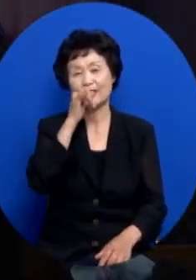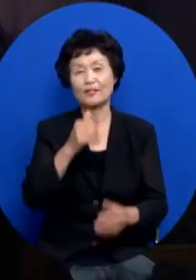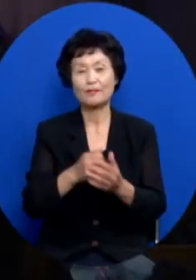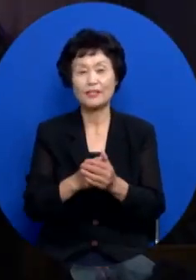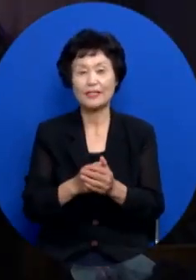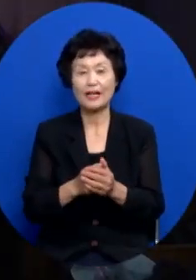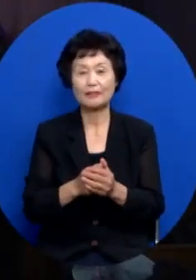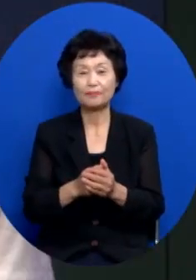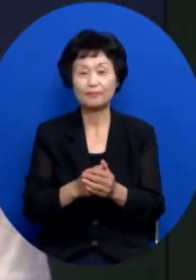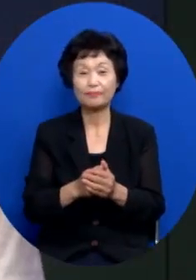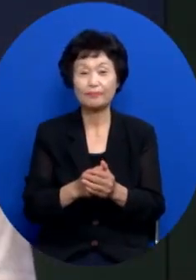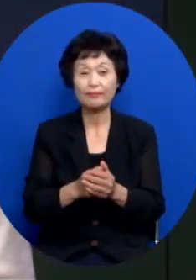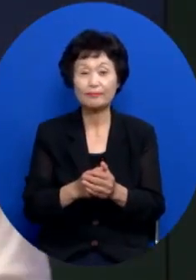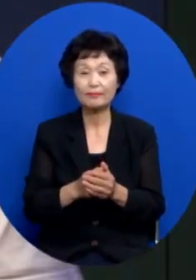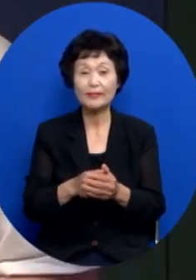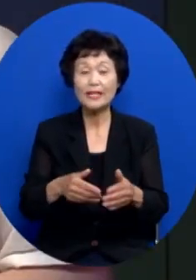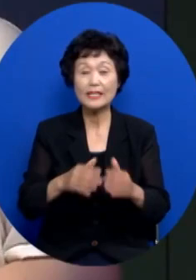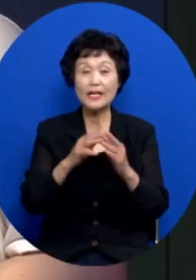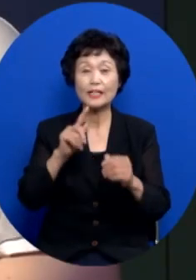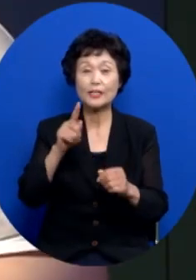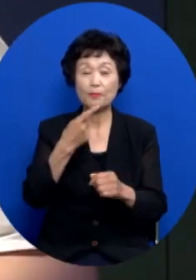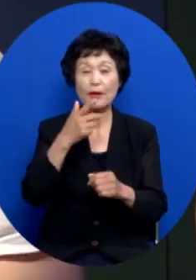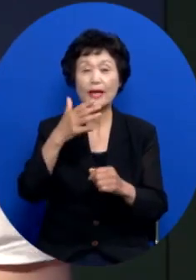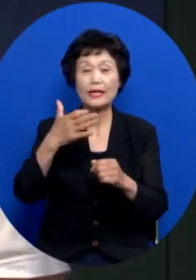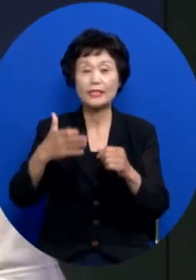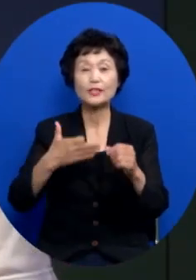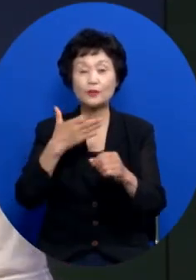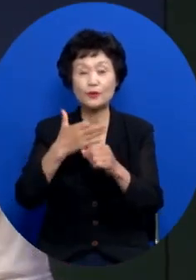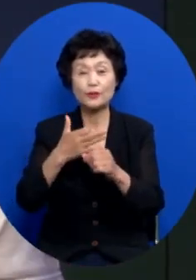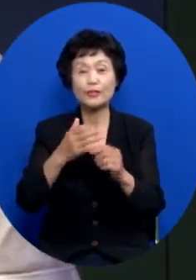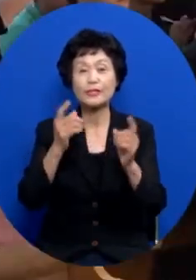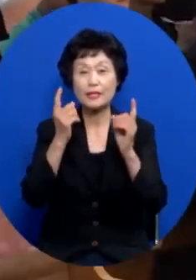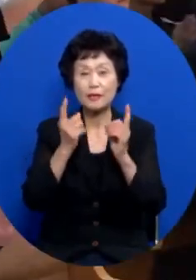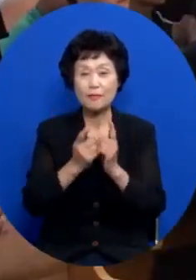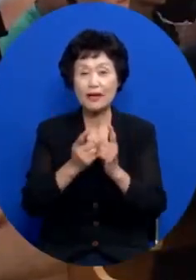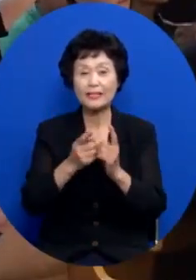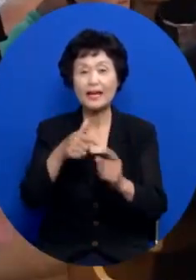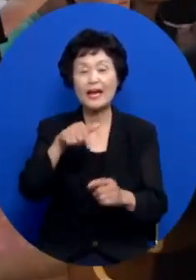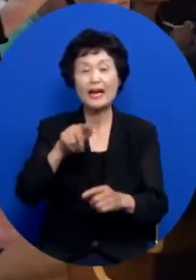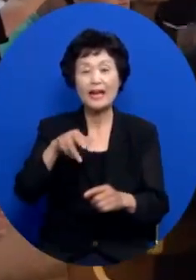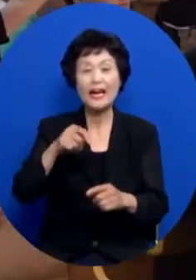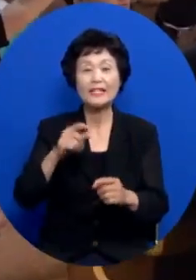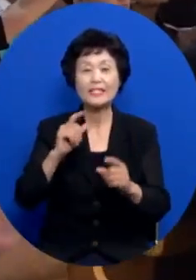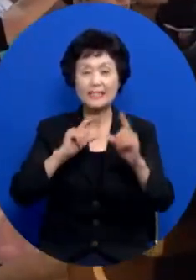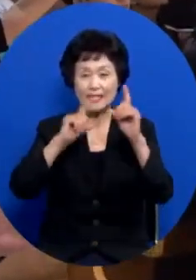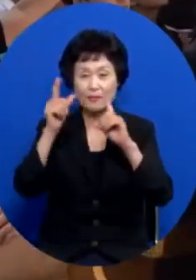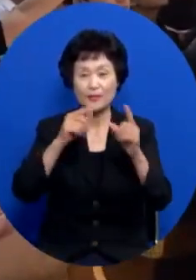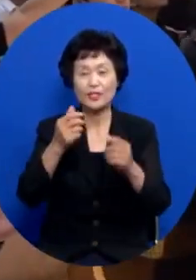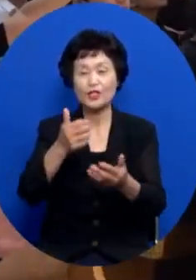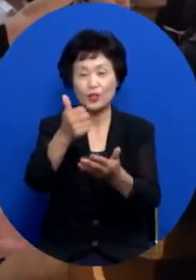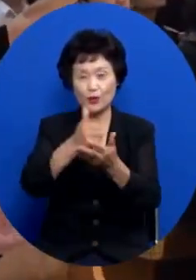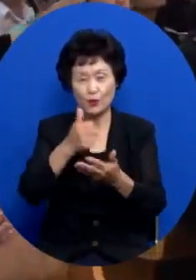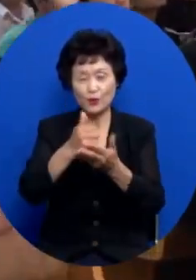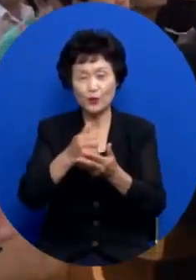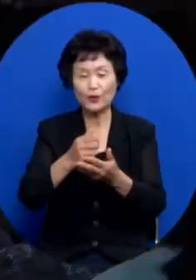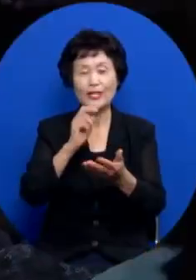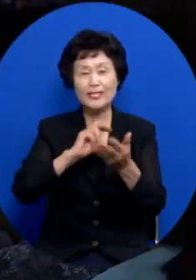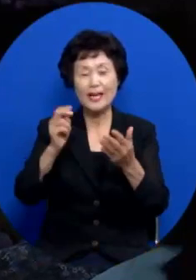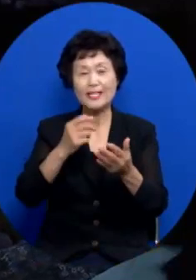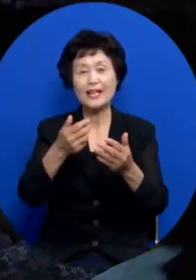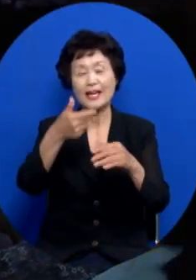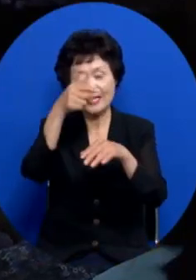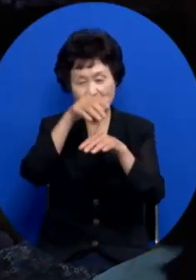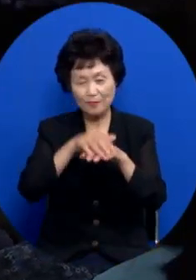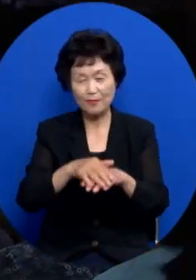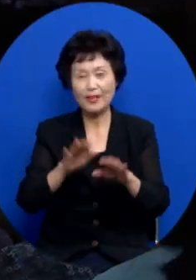인천 고장교회가 창립 119주년을 맞아 LA 가스 이미지 초청 찬양 집회를 열었습니다. 집회에 앞서